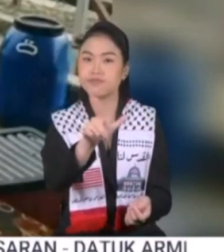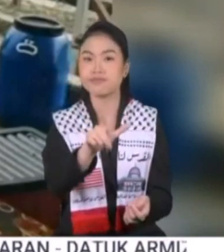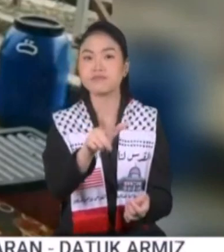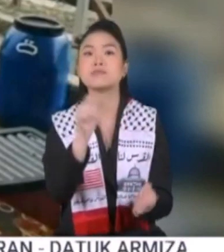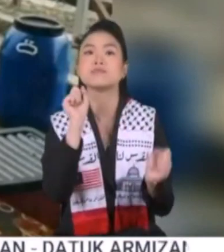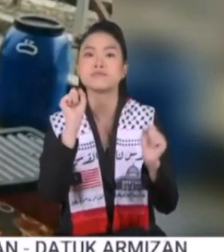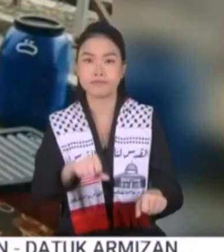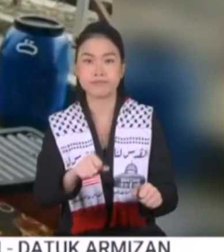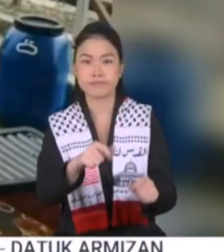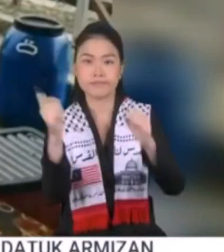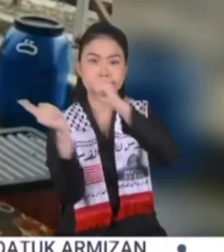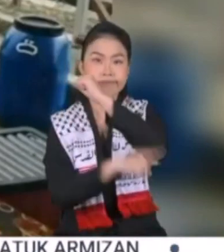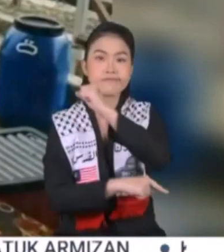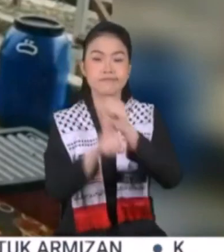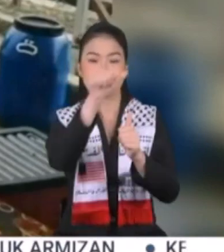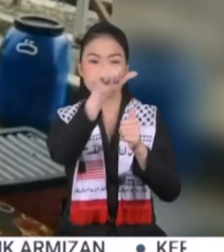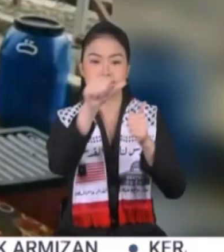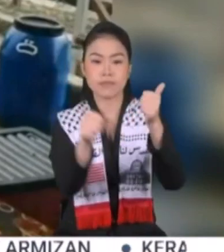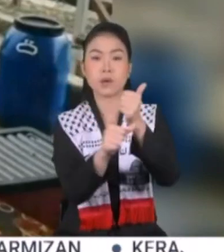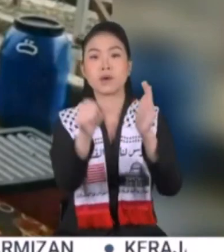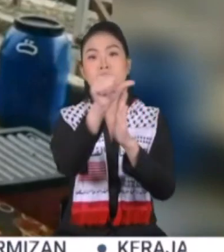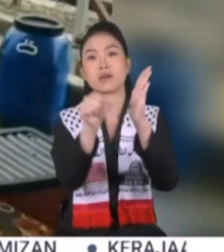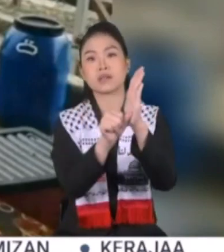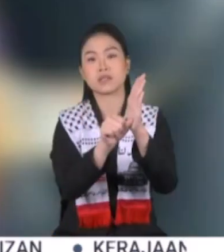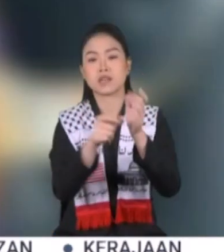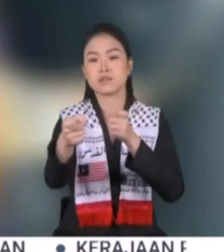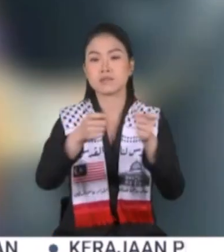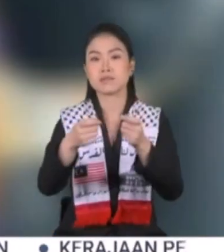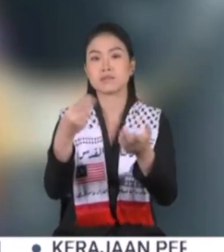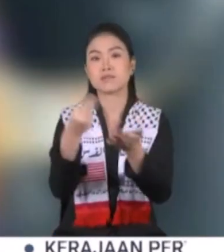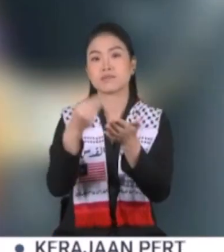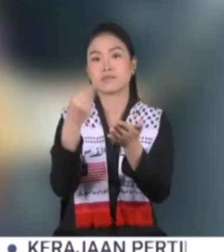akta kawalan harga dan anti pencatutan 2011